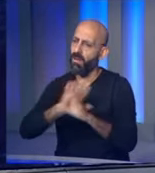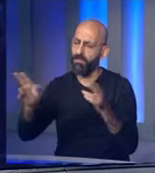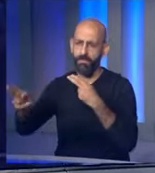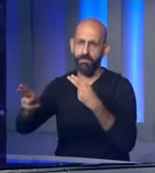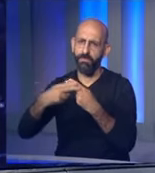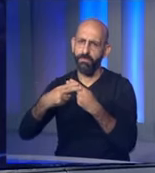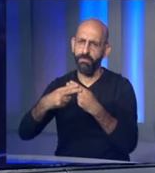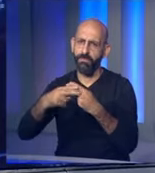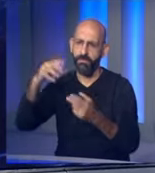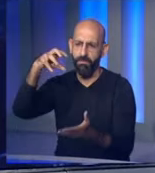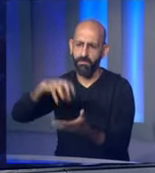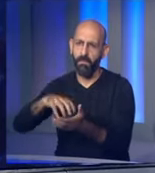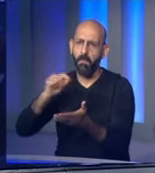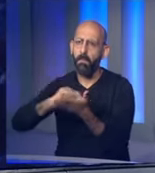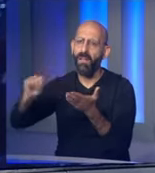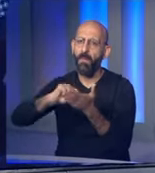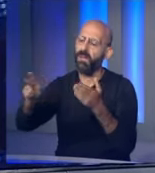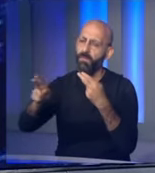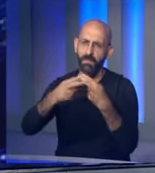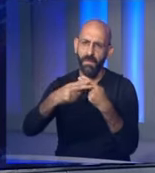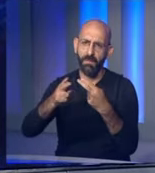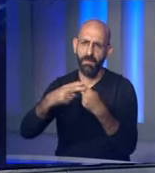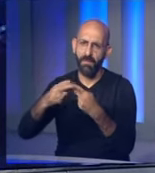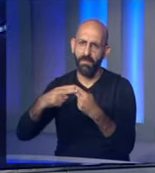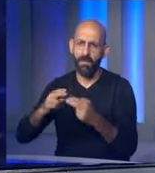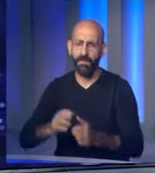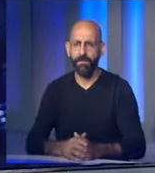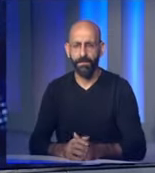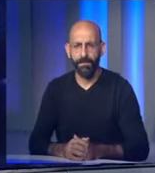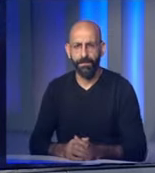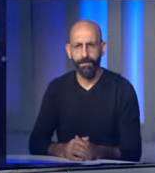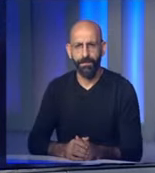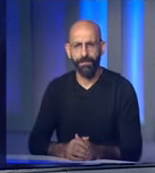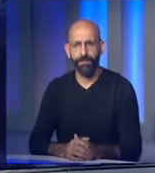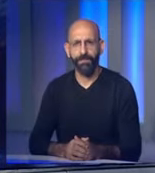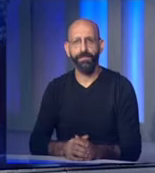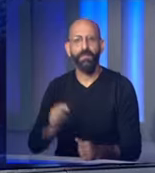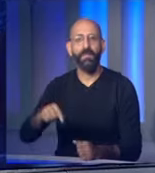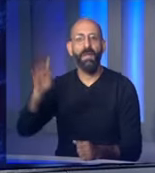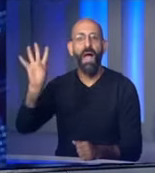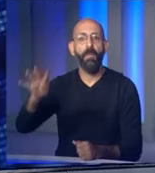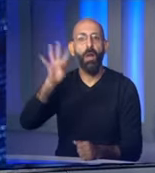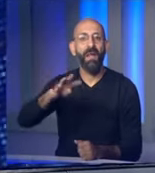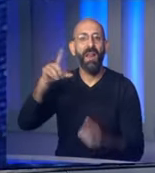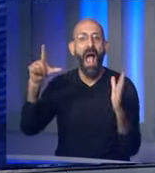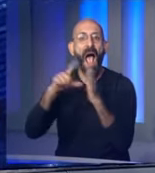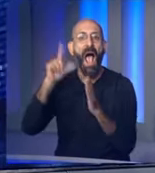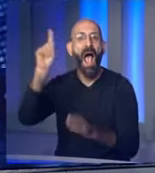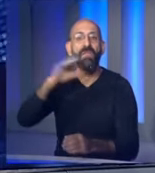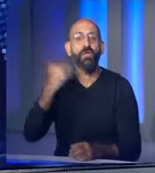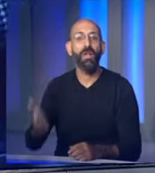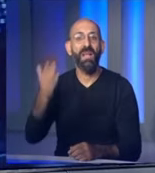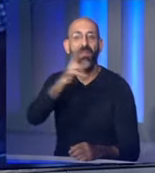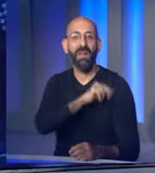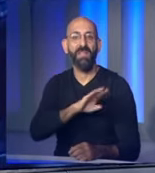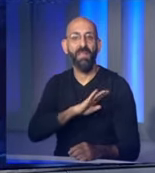باغلاق مكتب حماس ف فستسمع وه من هذا المنبر 44000 شهيد في غزه و70 منهم